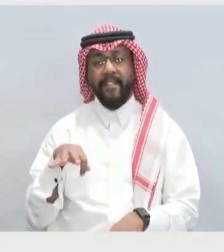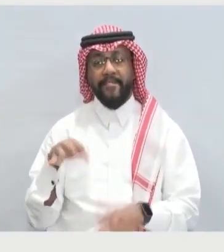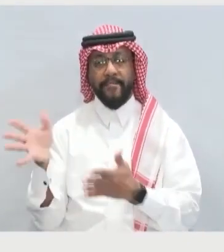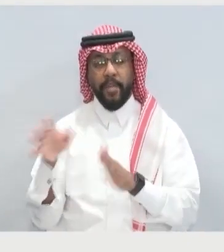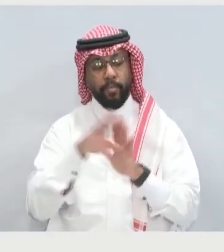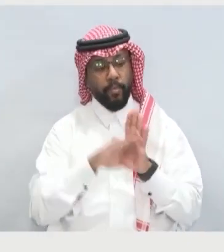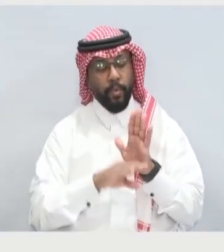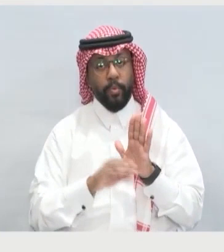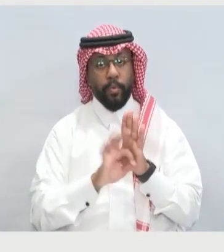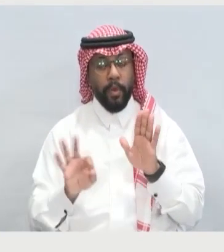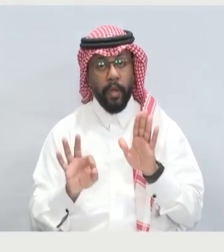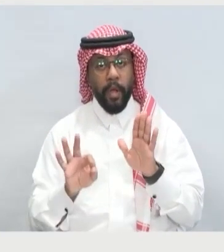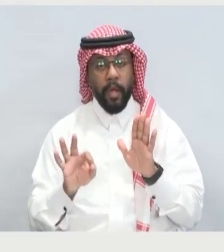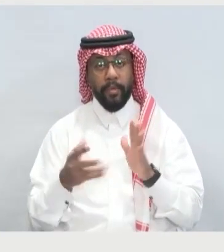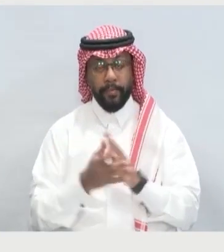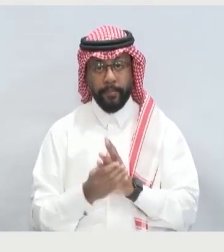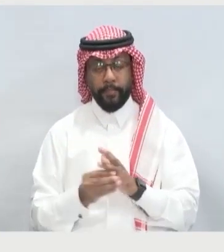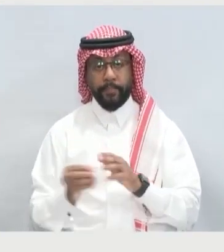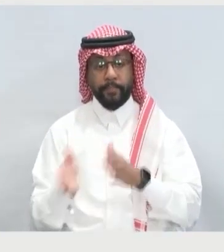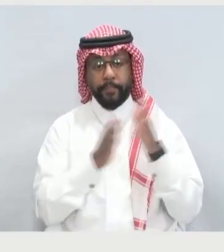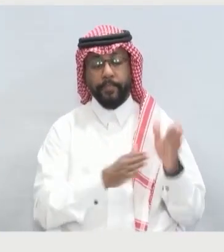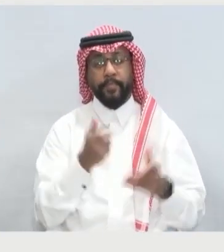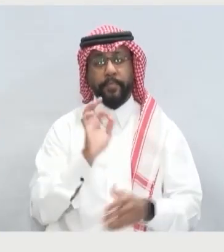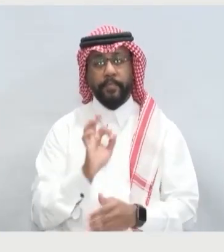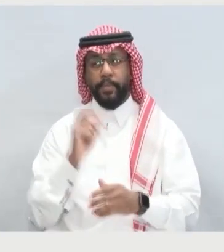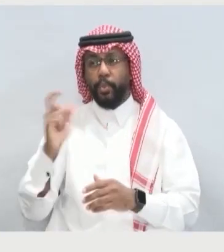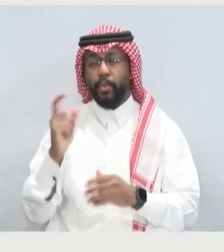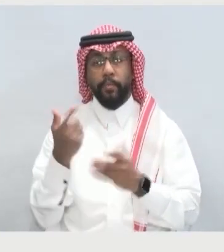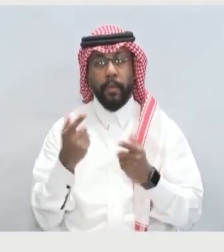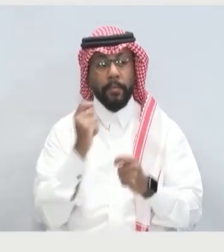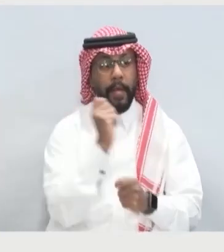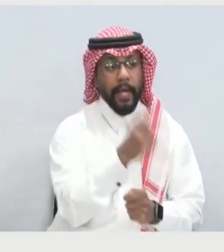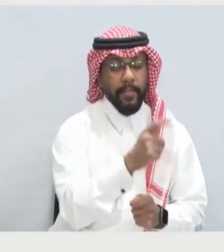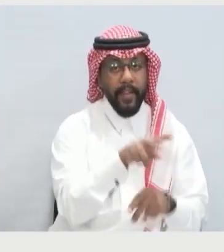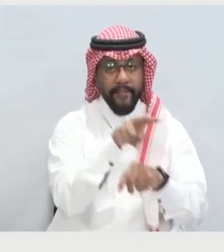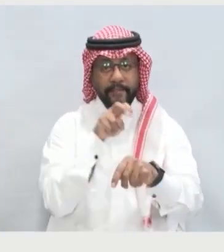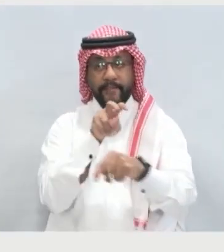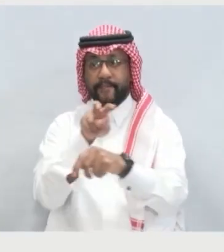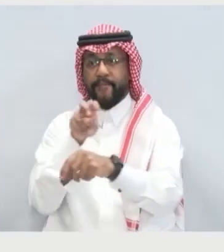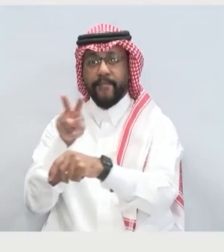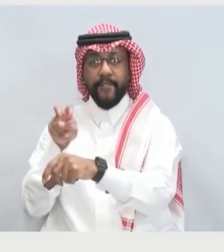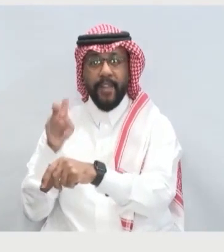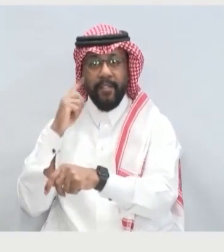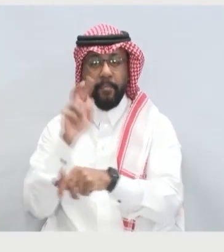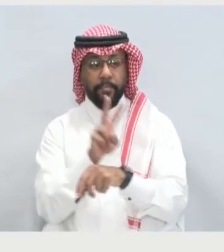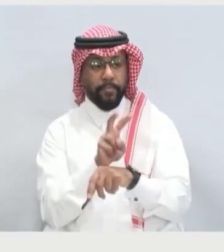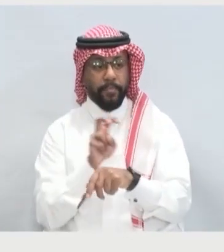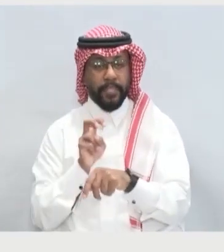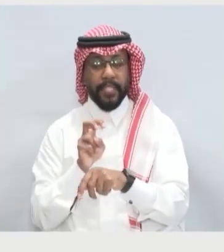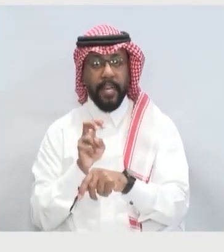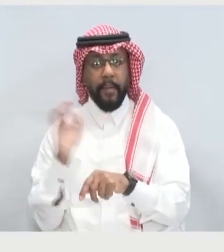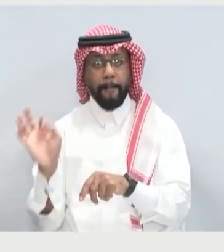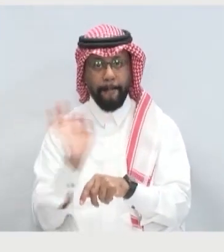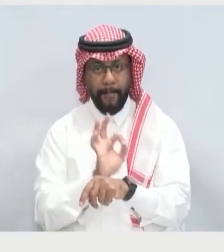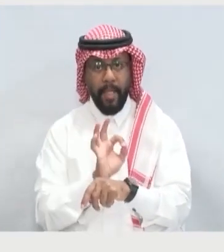صافي المبلغ المحتسب بعد طرح الذمم المدينه المشكوك في تحصيله هنالك ذمم مدينه قد لا تحسبها الشركه